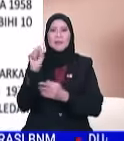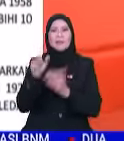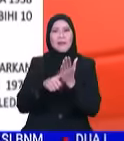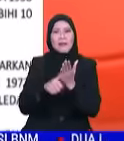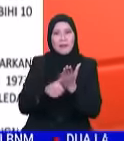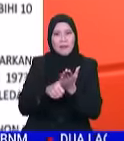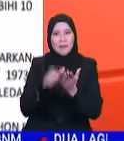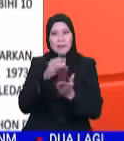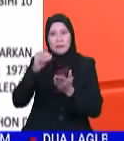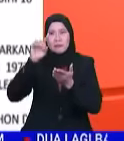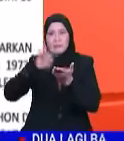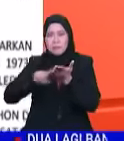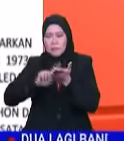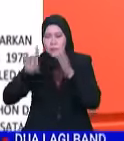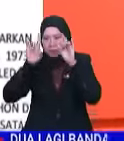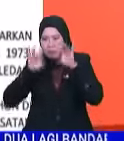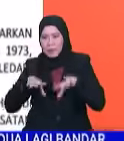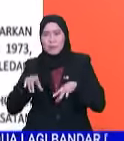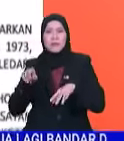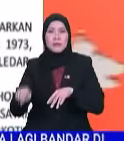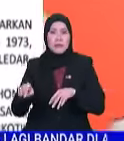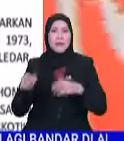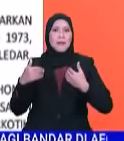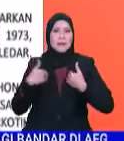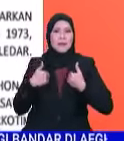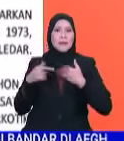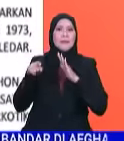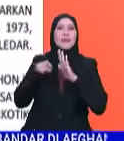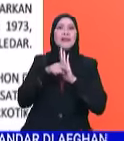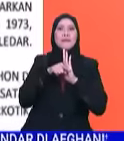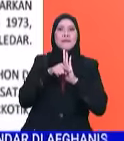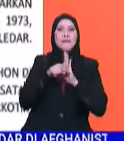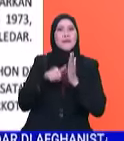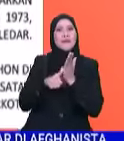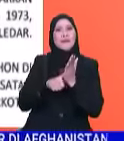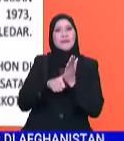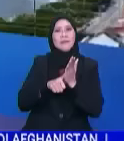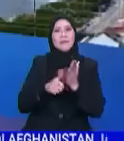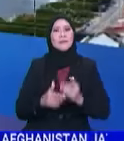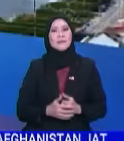narkotik dan ujian saringan awal mendapati suspek adalah negatif dadah.